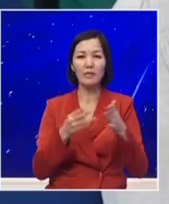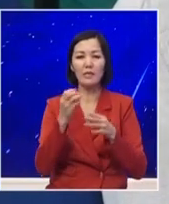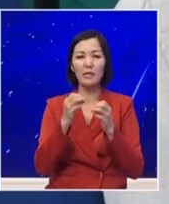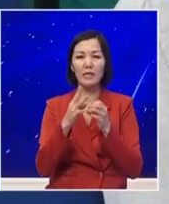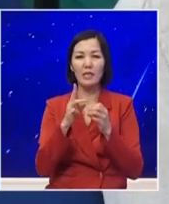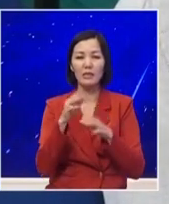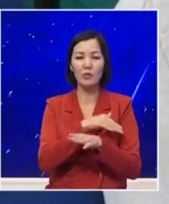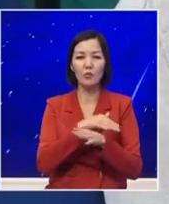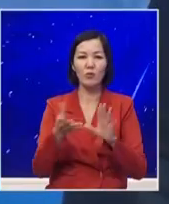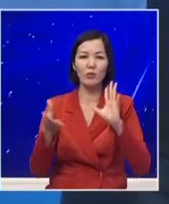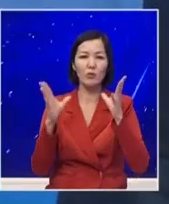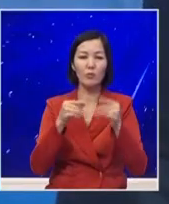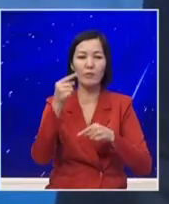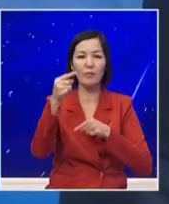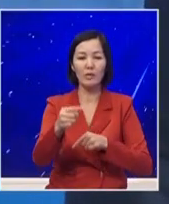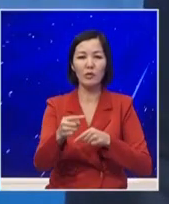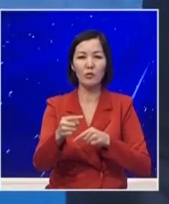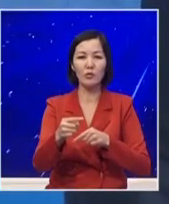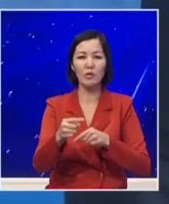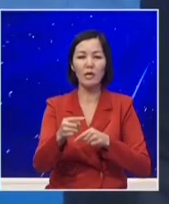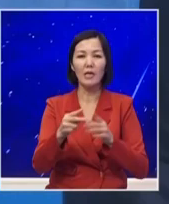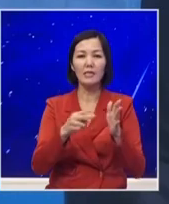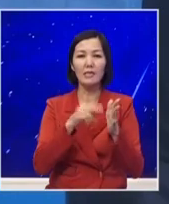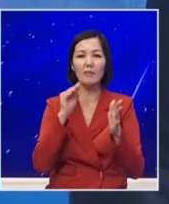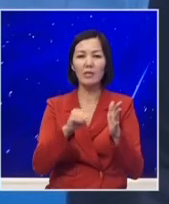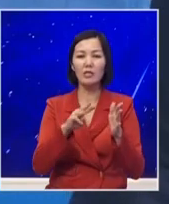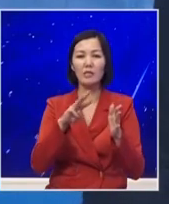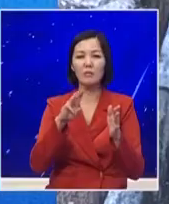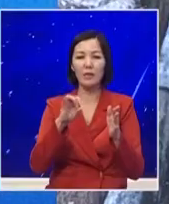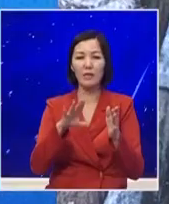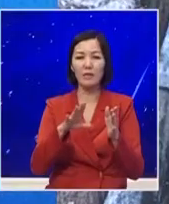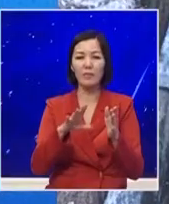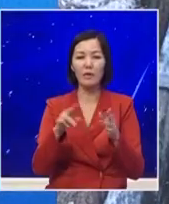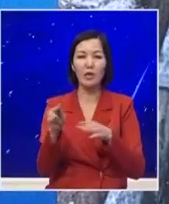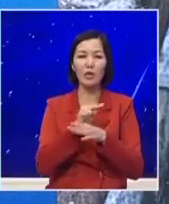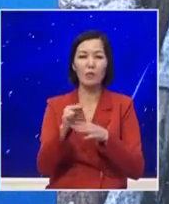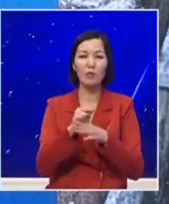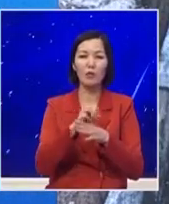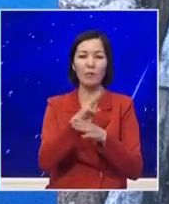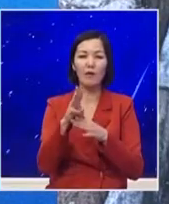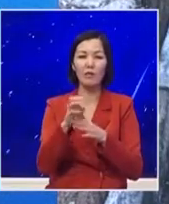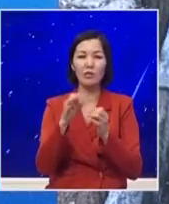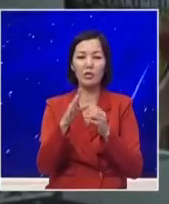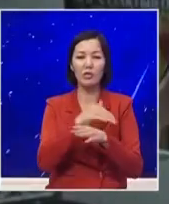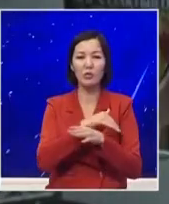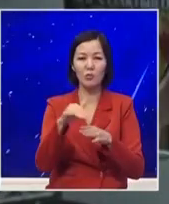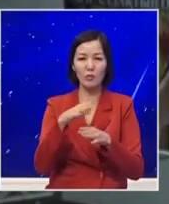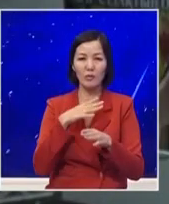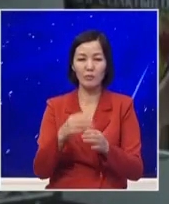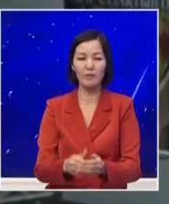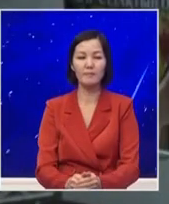13 улицах общей протяженностью более чем 7 тысяч метров. Ямочным ремонтом было охвачено 14 улиц.